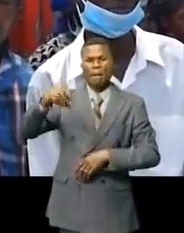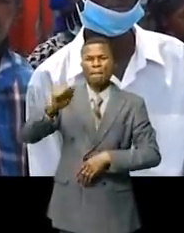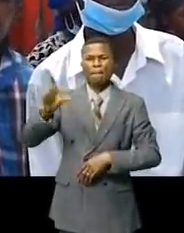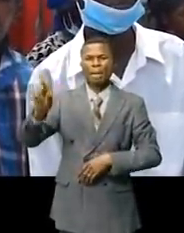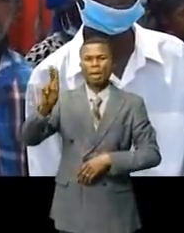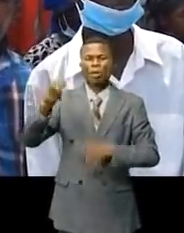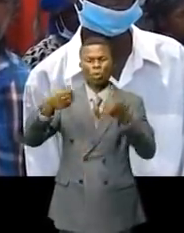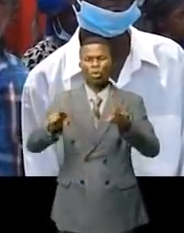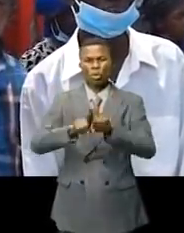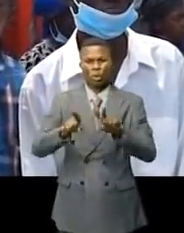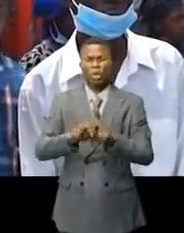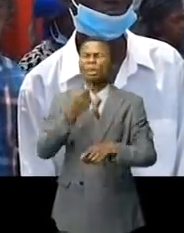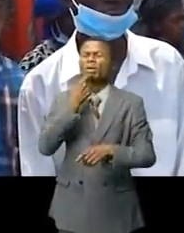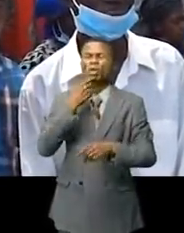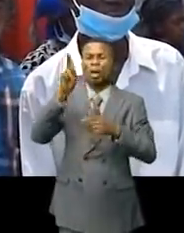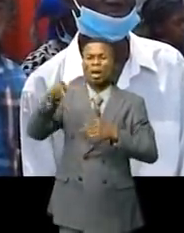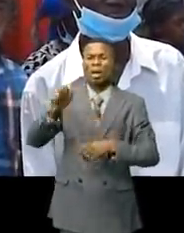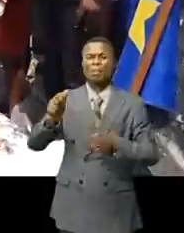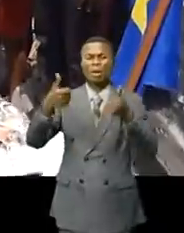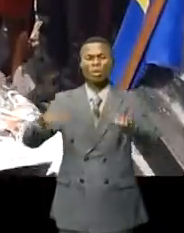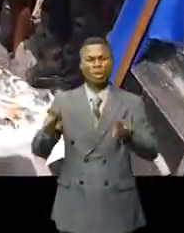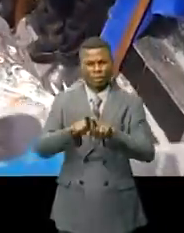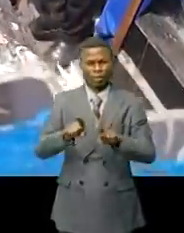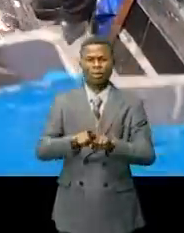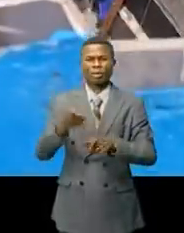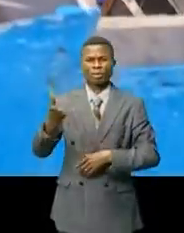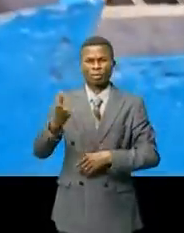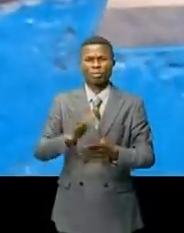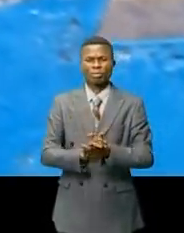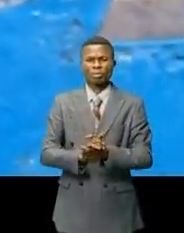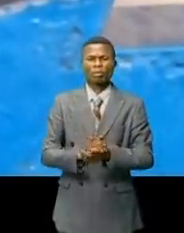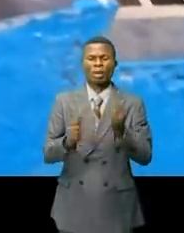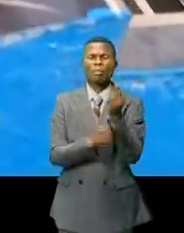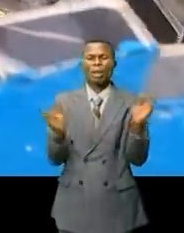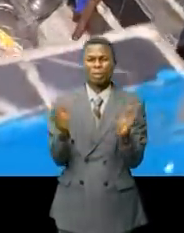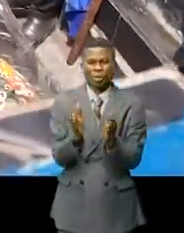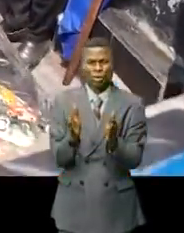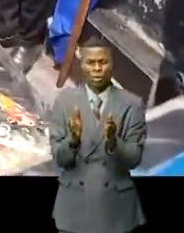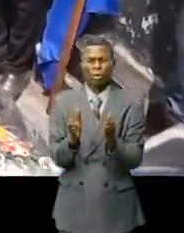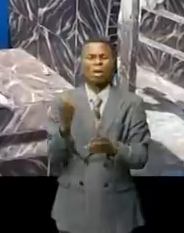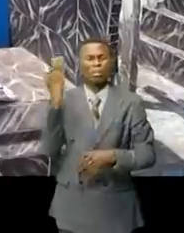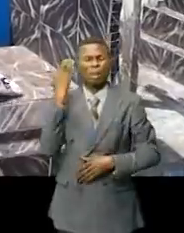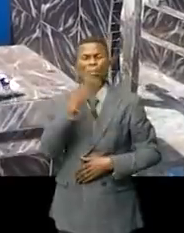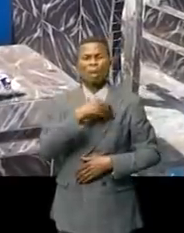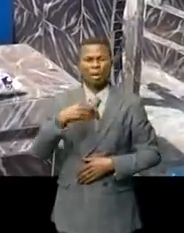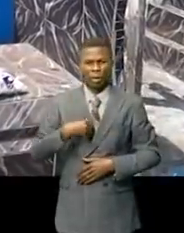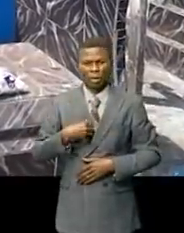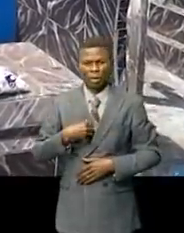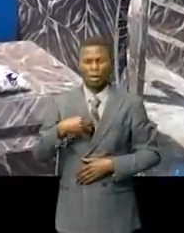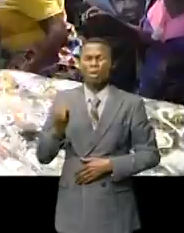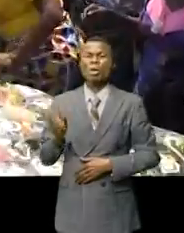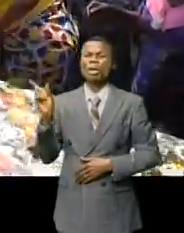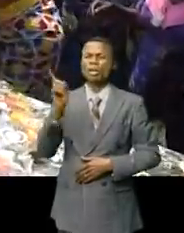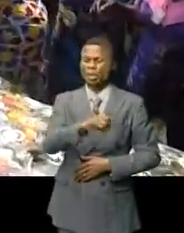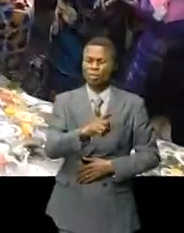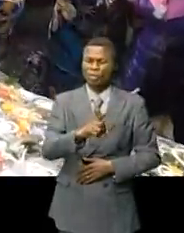même les soirs du mal est fait ahmed c'était un nombre réduit des militantes et militants du palu qui fait les déplacements des à